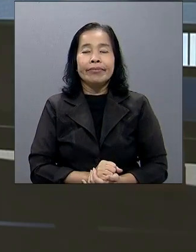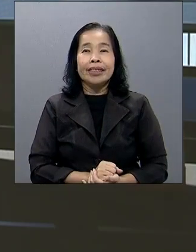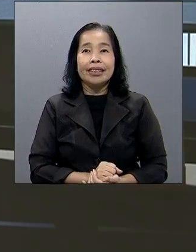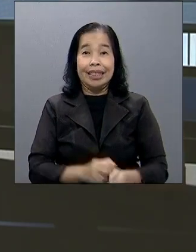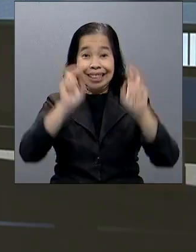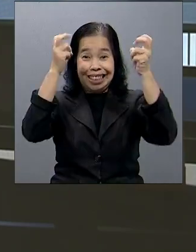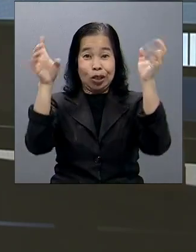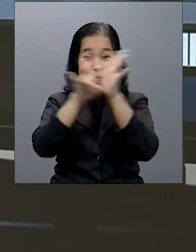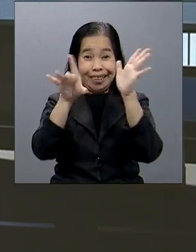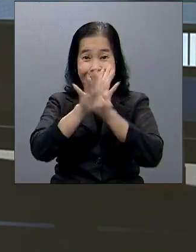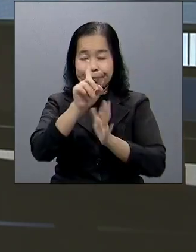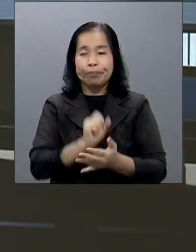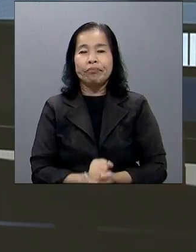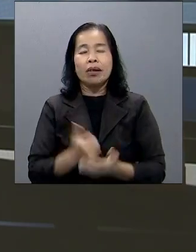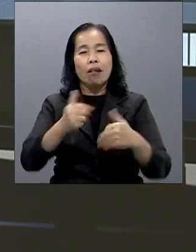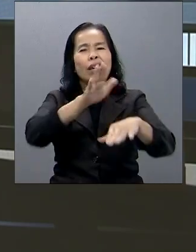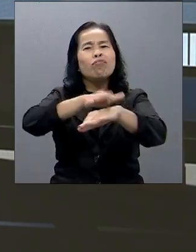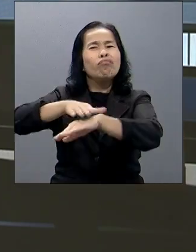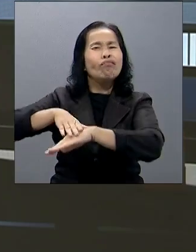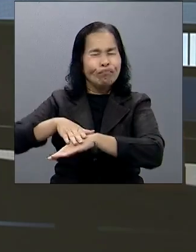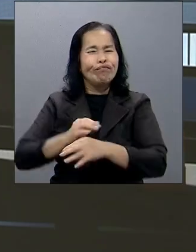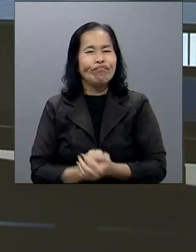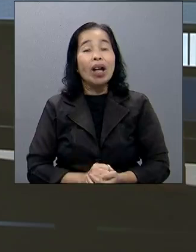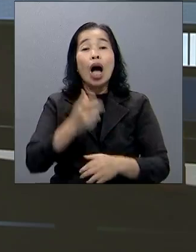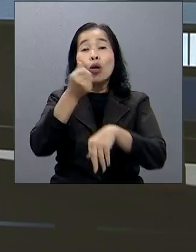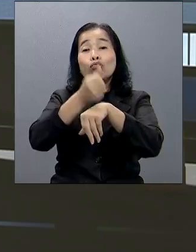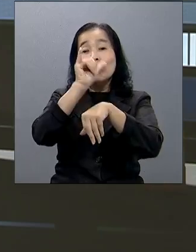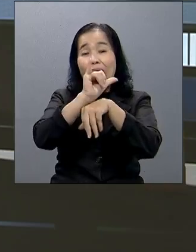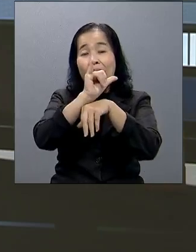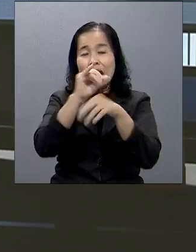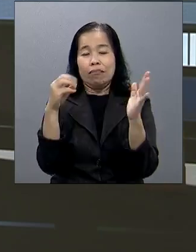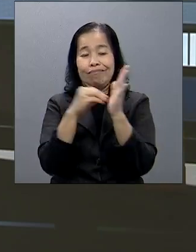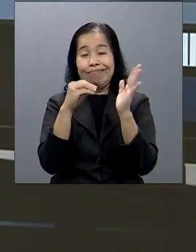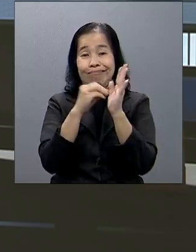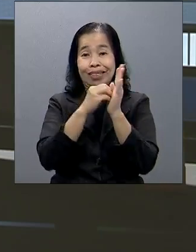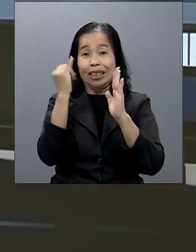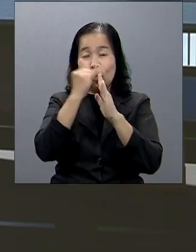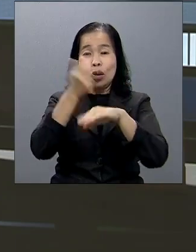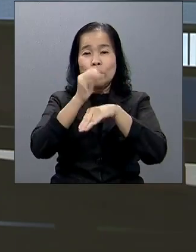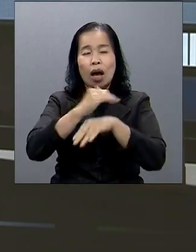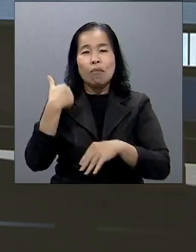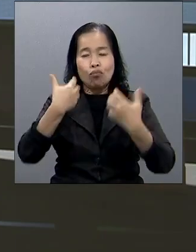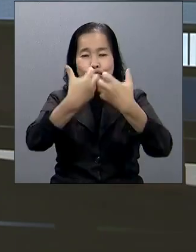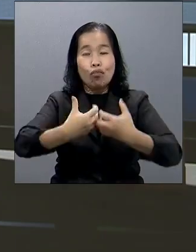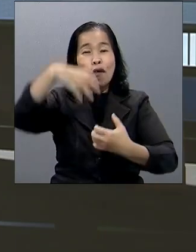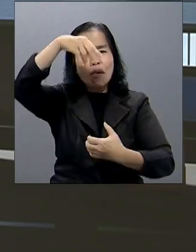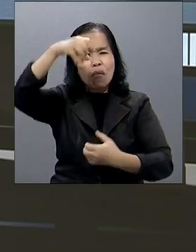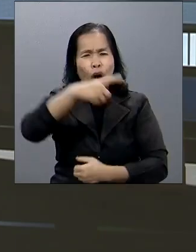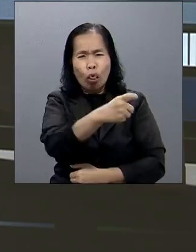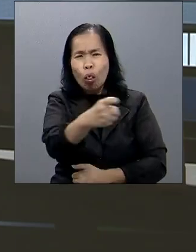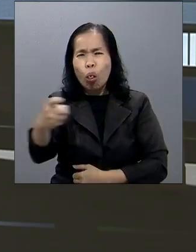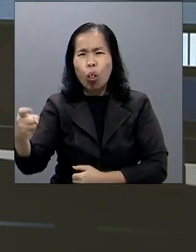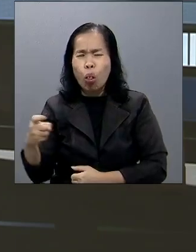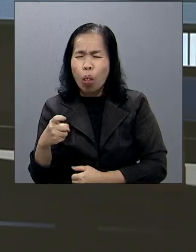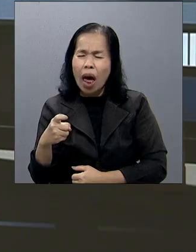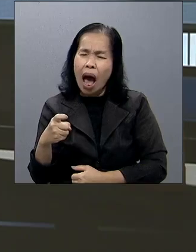กันดีกว่าค่ะตอนนี้เนี่ยที่อ่างทองพระนครศรีอยุธยานี่นะคะคือหลังจากเหตุการณ์น้ำท่วมเนี่ยเครื่องใช้ไฟฟ้าจะเสียเยอะมากก็เลยมี